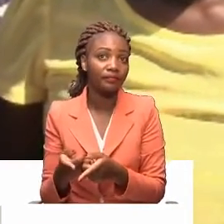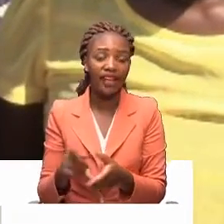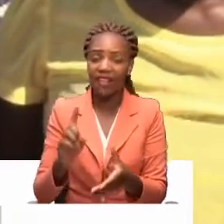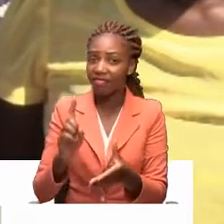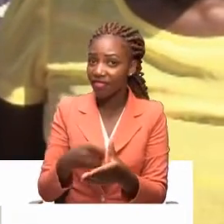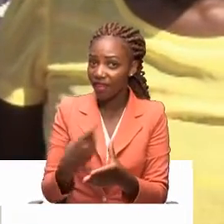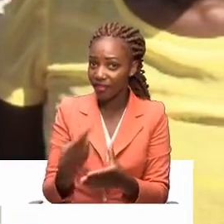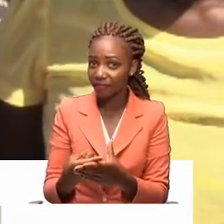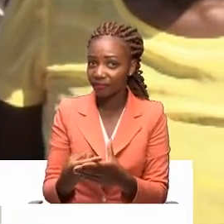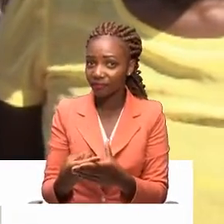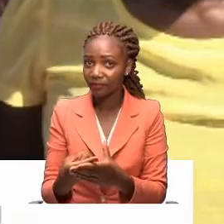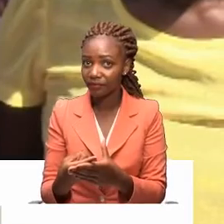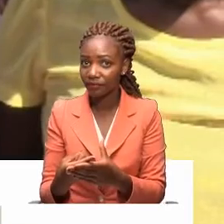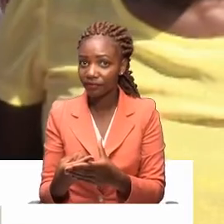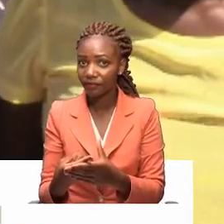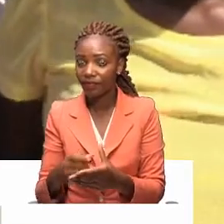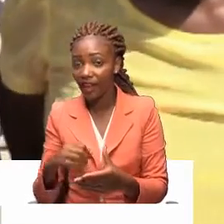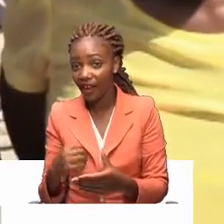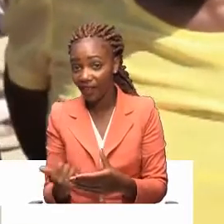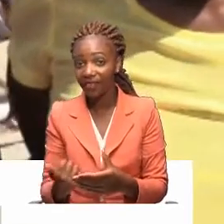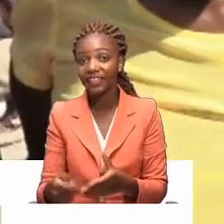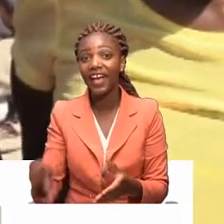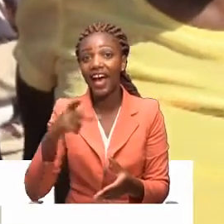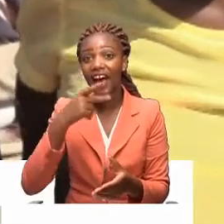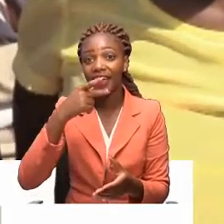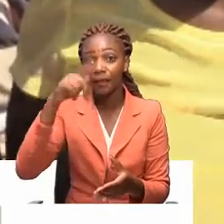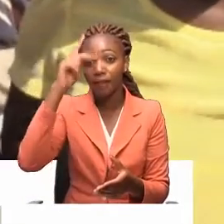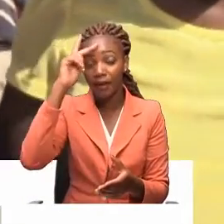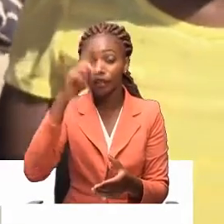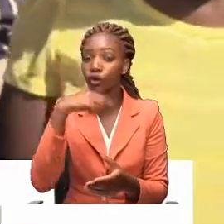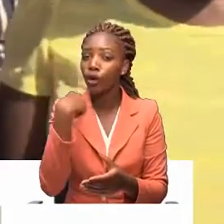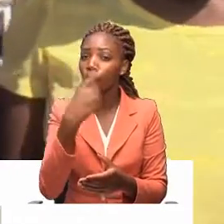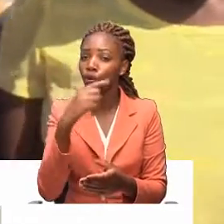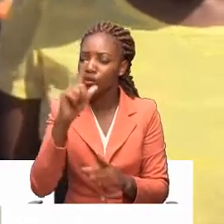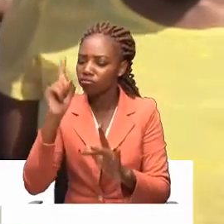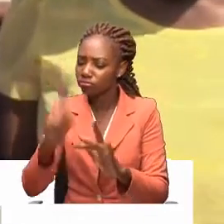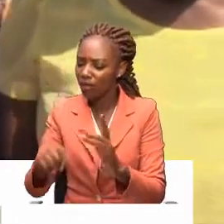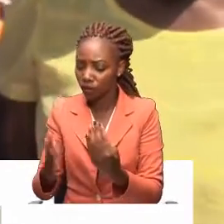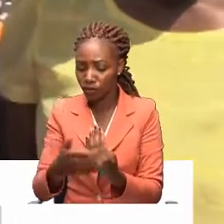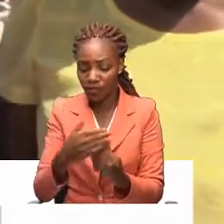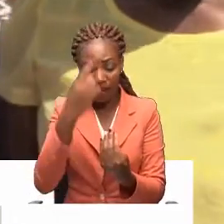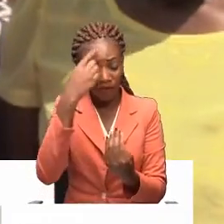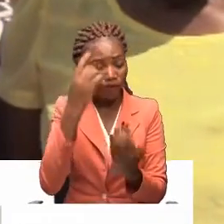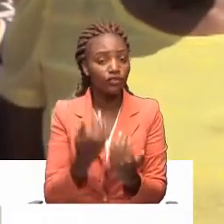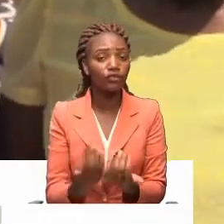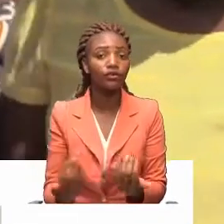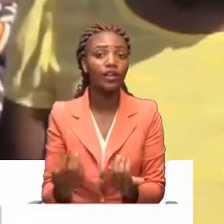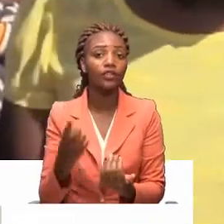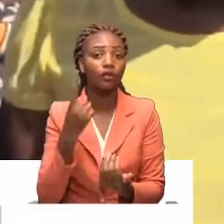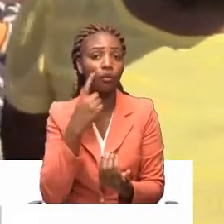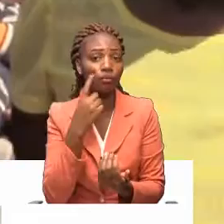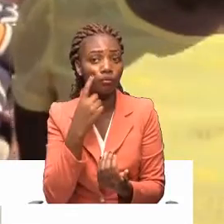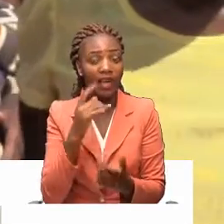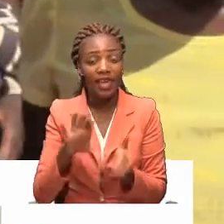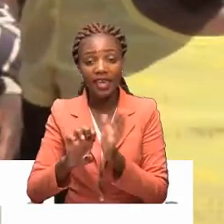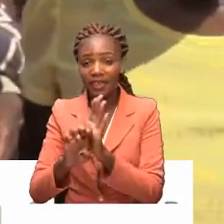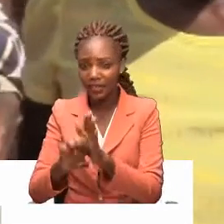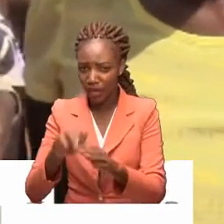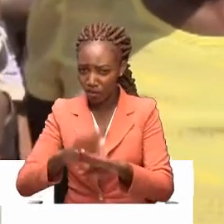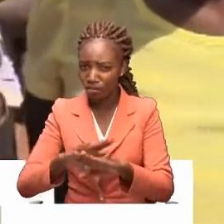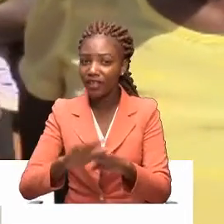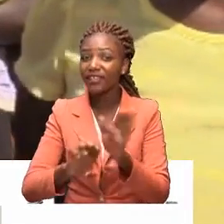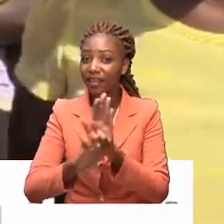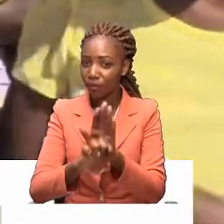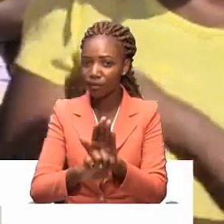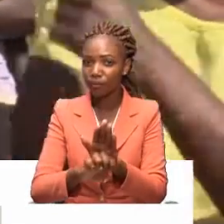pia ni wale wazazi wenyewe hawawezi kuwalea hawa watoto nyumbani. Kama kuna mfano mzuri sana,